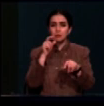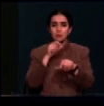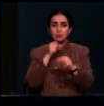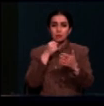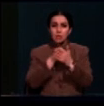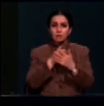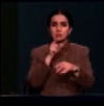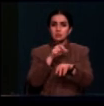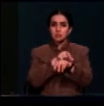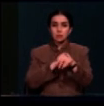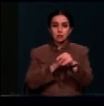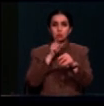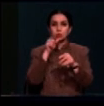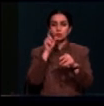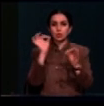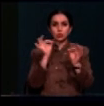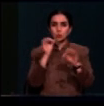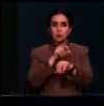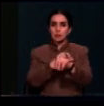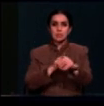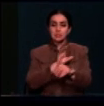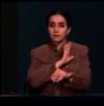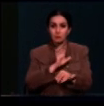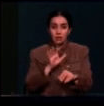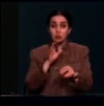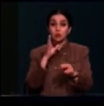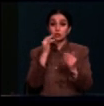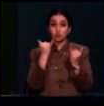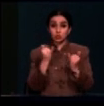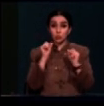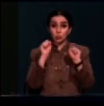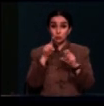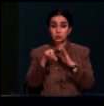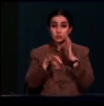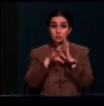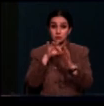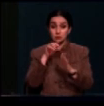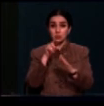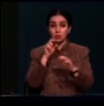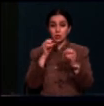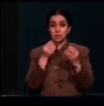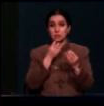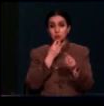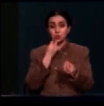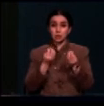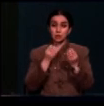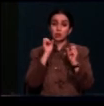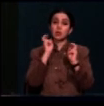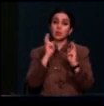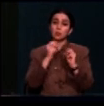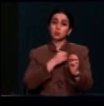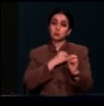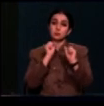никто еще этого браслета не надевал. Вы можете сейчас же выбросить эту смешную игрушку или подарить